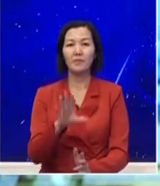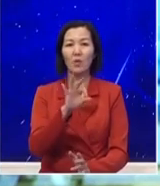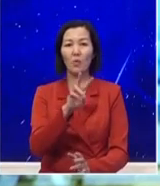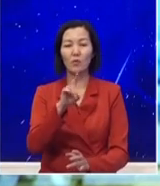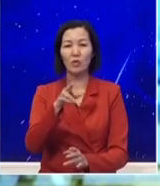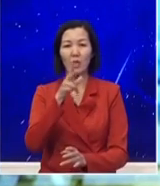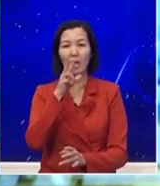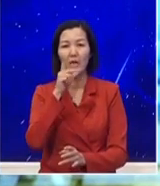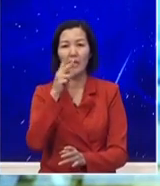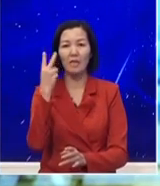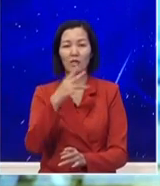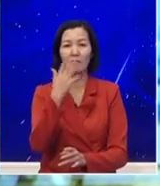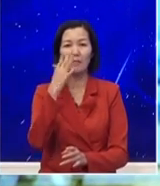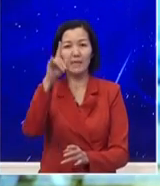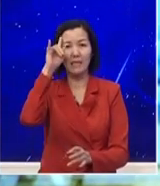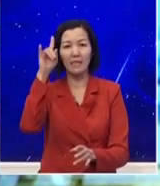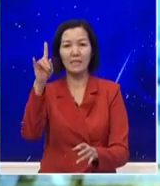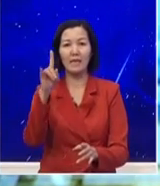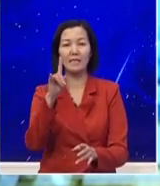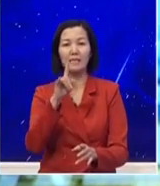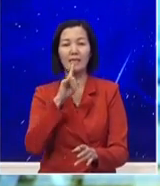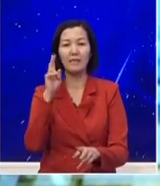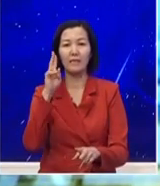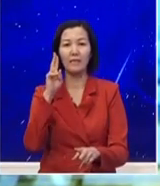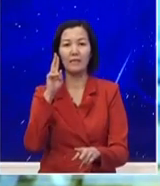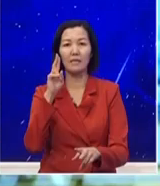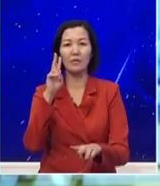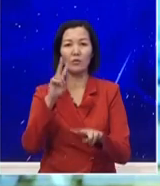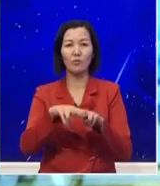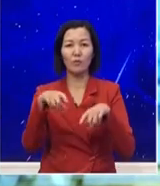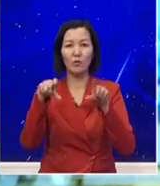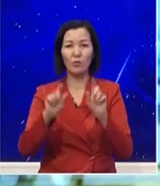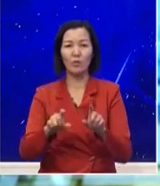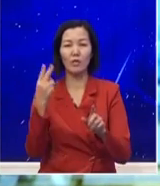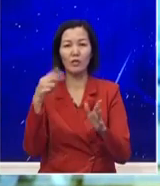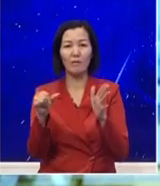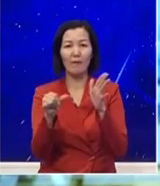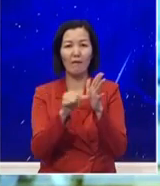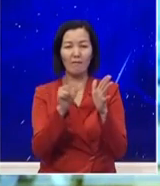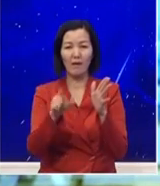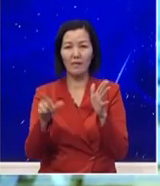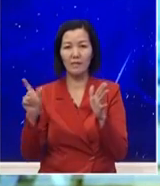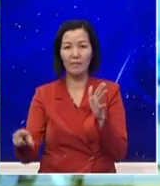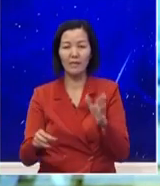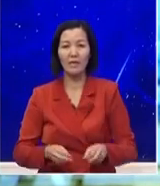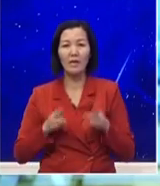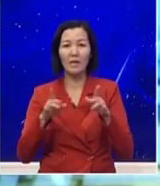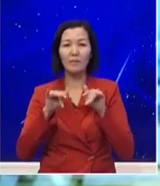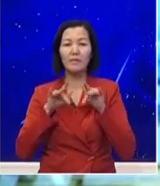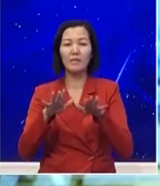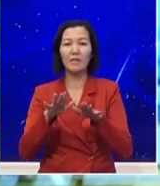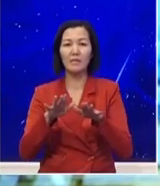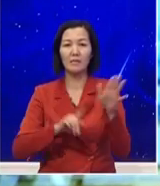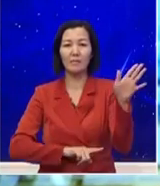Оңтүстік Кореяда 25 қазақстандық жазасын өтеп жатыр. Тағы 26 азаматтың үстінен қылмыстық іс қозғалған. Бүгін